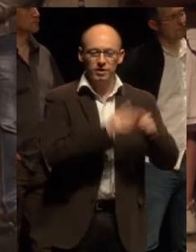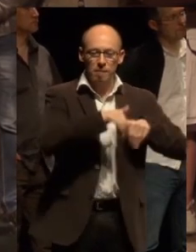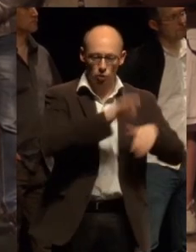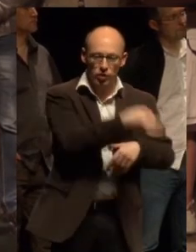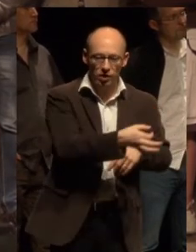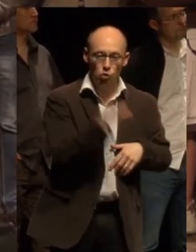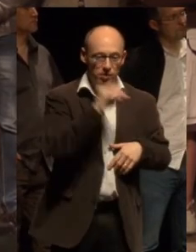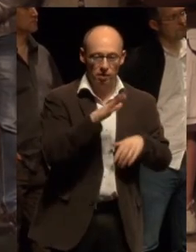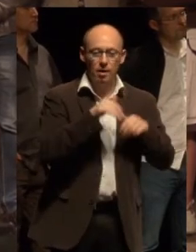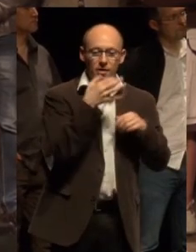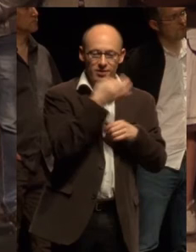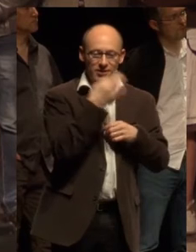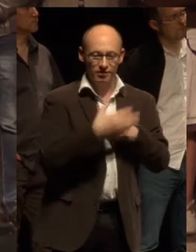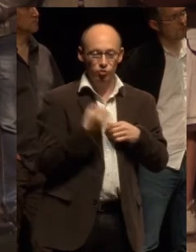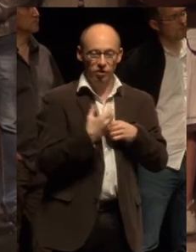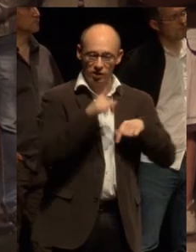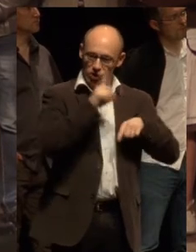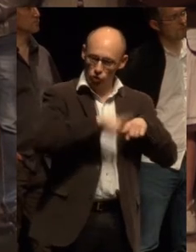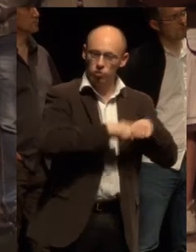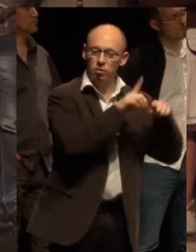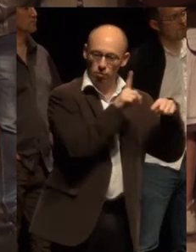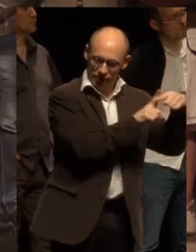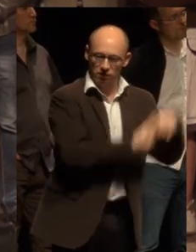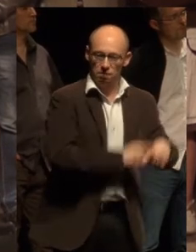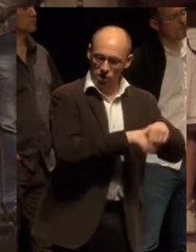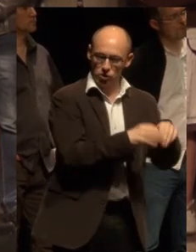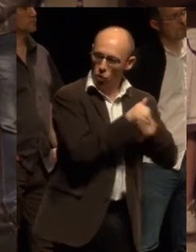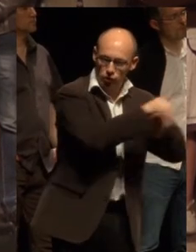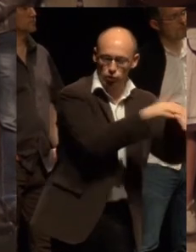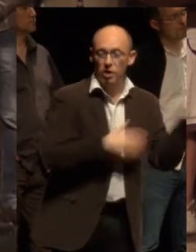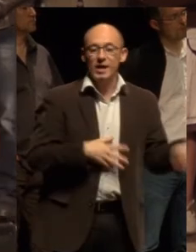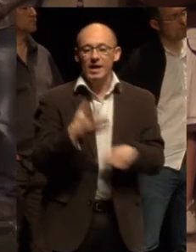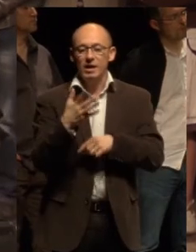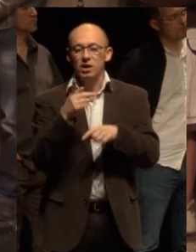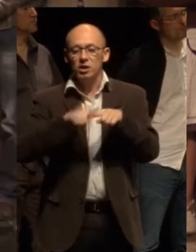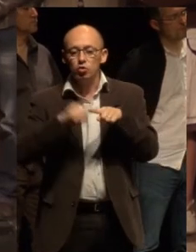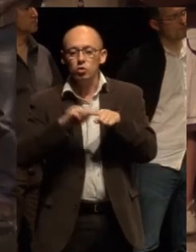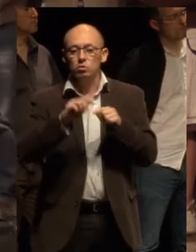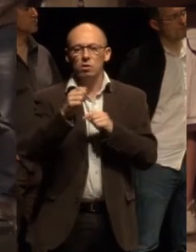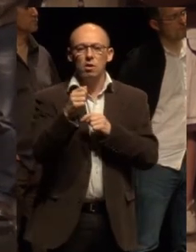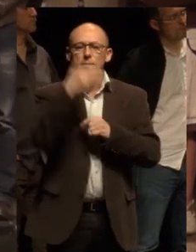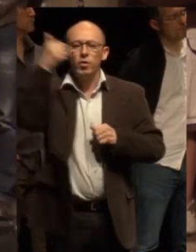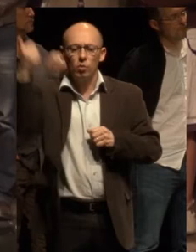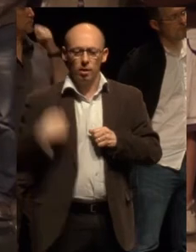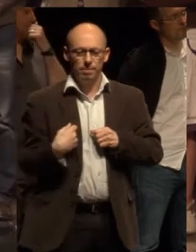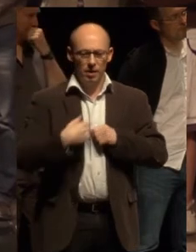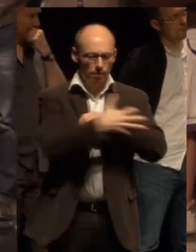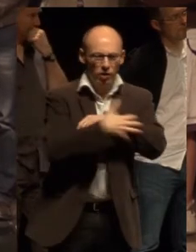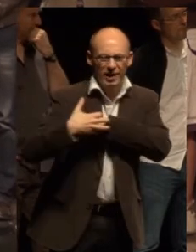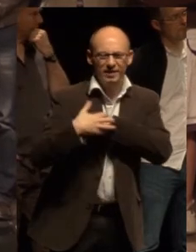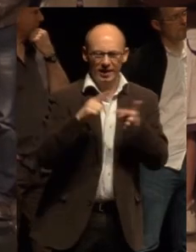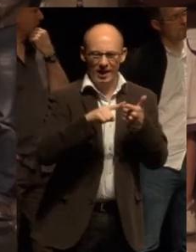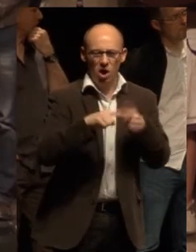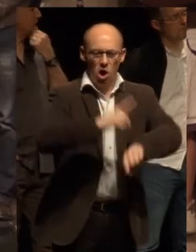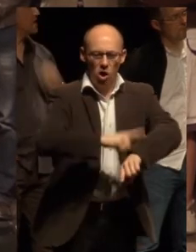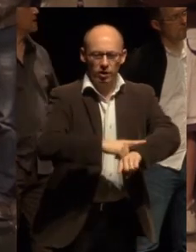oublie souvent de le dire, et de tout ce que nous pourrions améliorer ensemble. Cette conférence aura 5 priorités, la précarité, les horaires